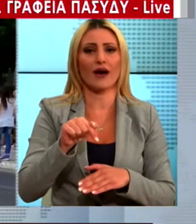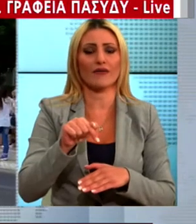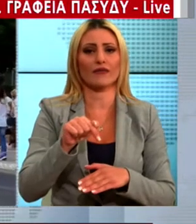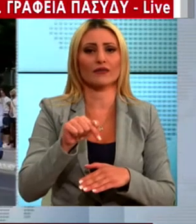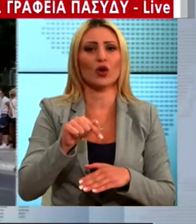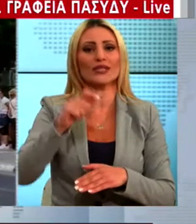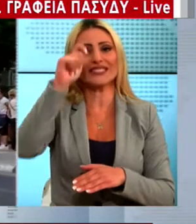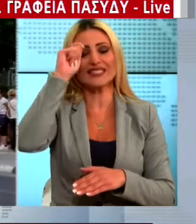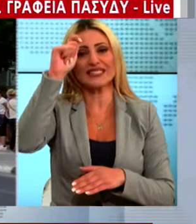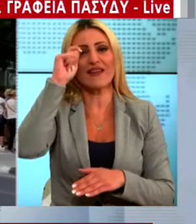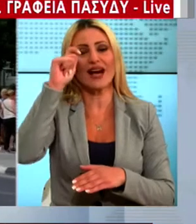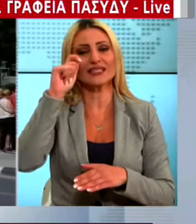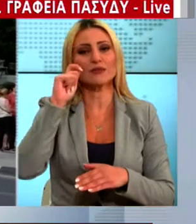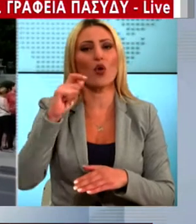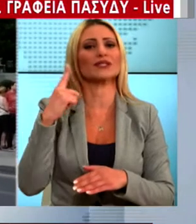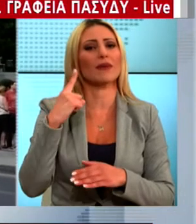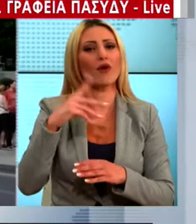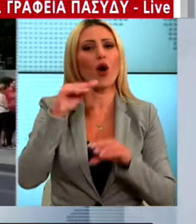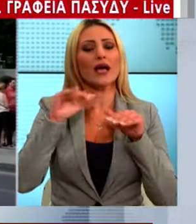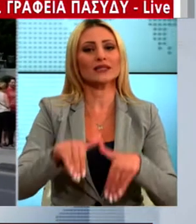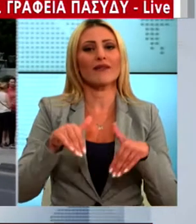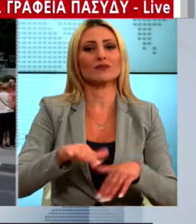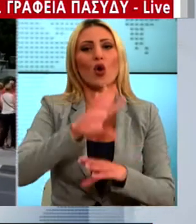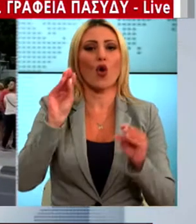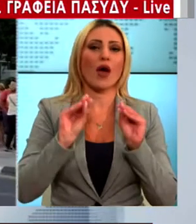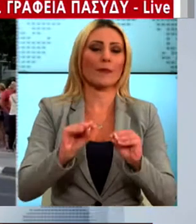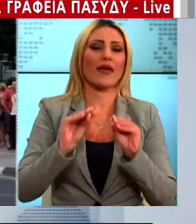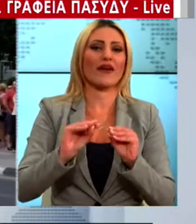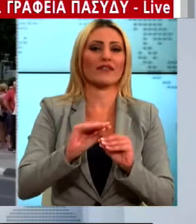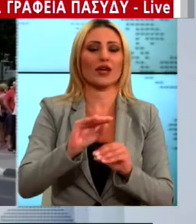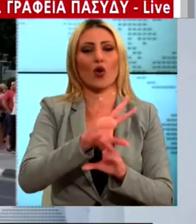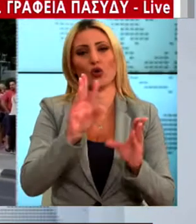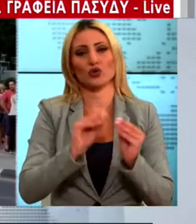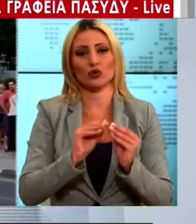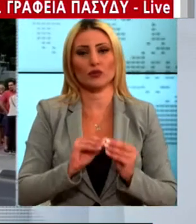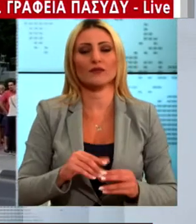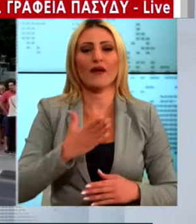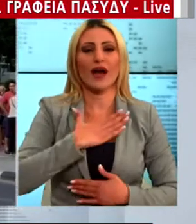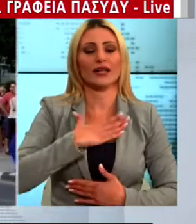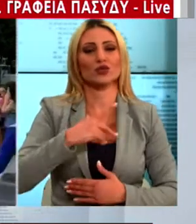για το σεβασμό και την αξιοπρέπεια του εκπαιδευτικού κόσμου. Μάλιστα, ευχαριστούμε